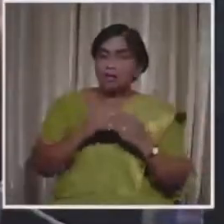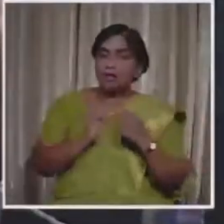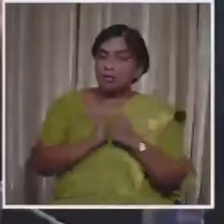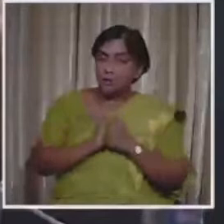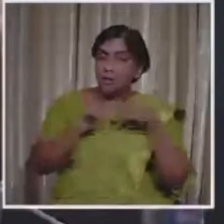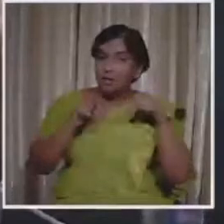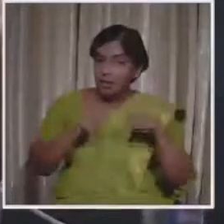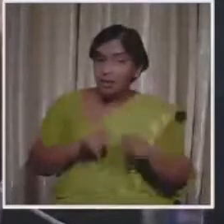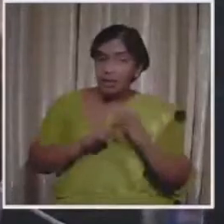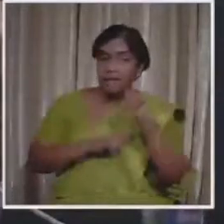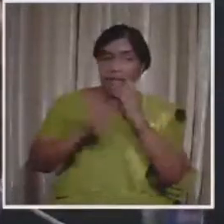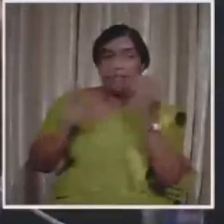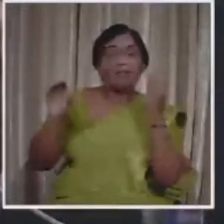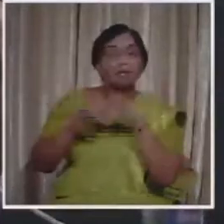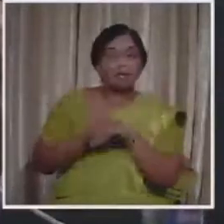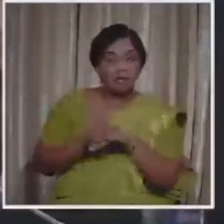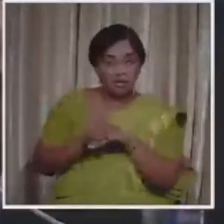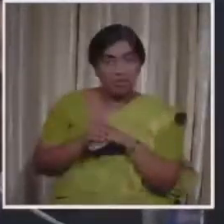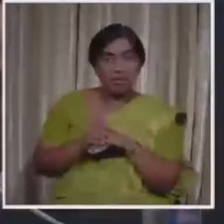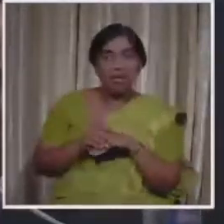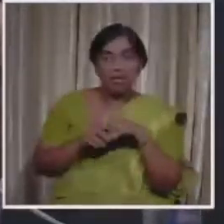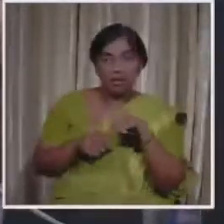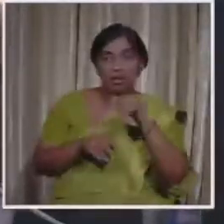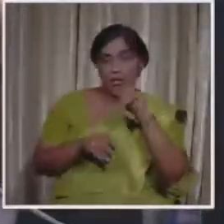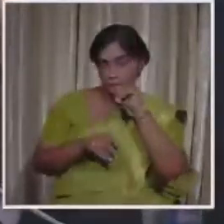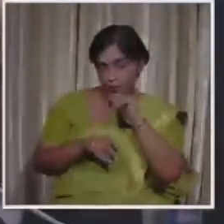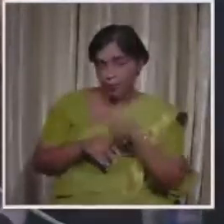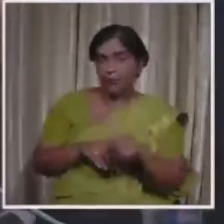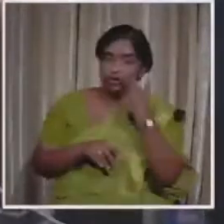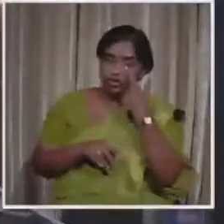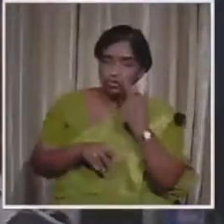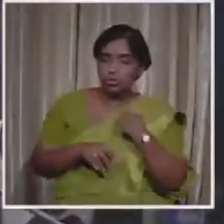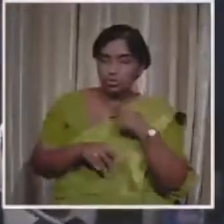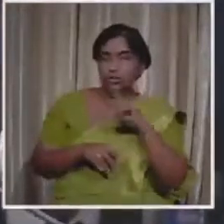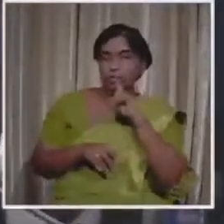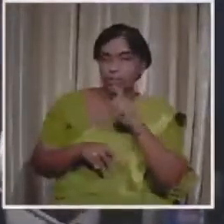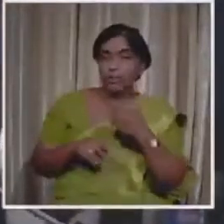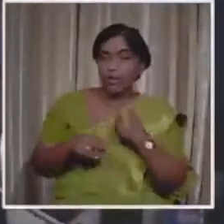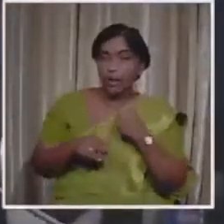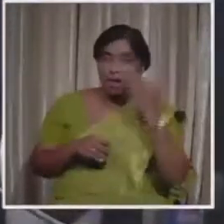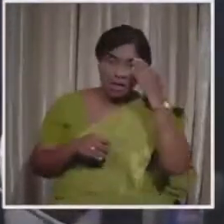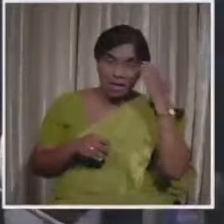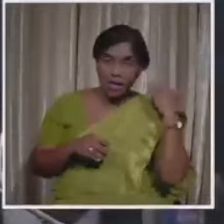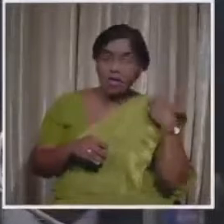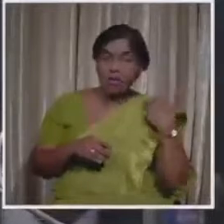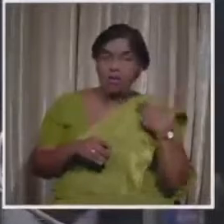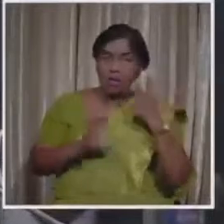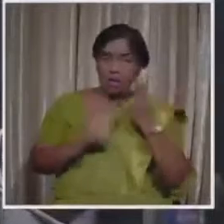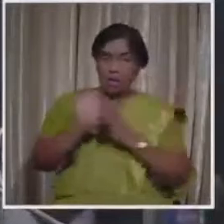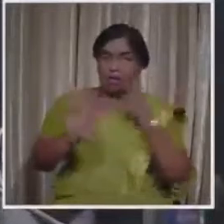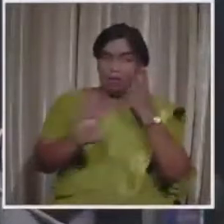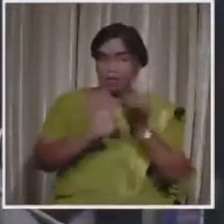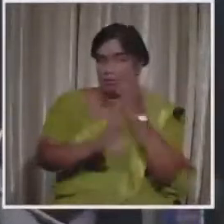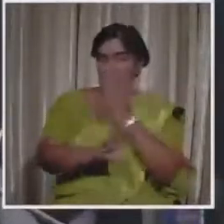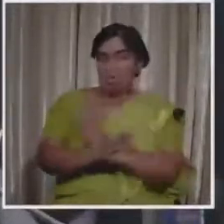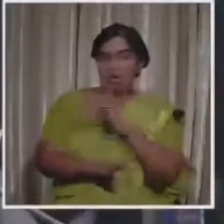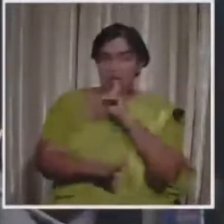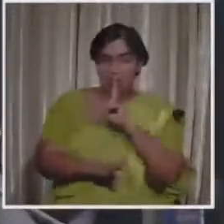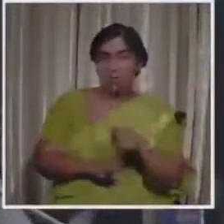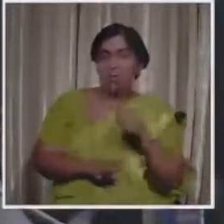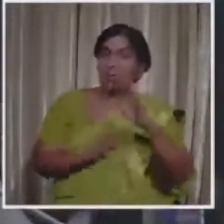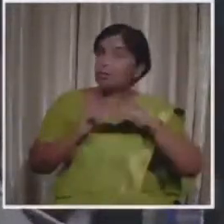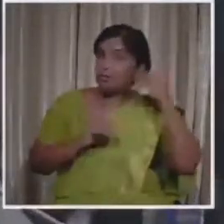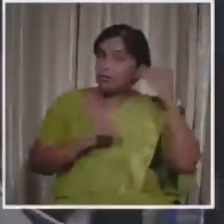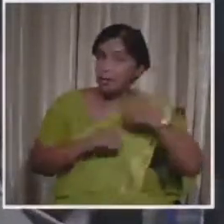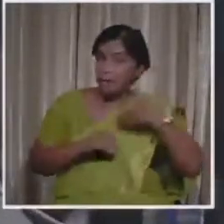මම මේ පාර පාර්ලිමේන්තුවේ ඇවිල්ලා මම මේක ඉතාලම කනගාටුවෙන් කියන්නේ මගේ අම්මා දවසක් මීට අවුරුදු දෙකකට කලින් කිව්වා පුතේ කවදා